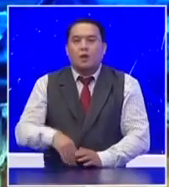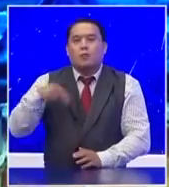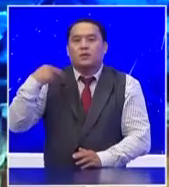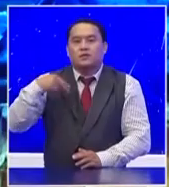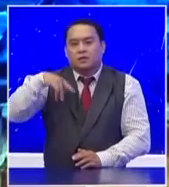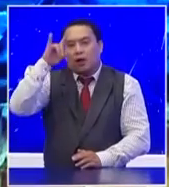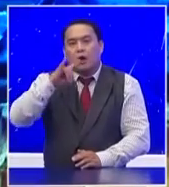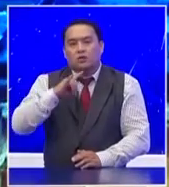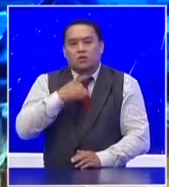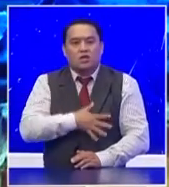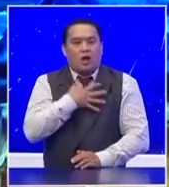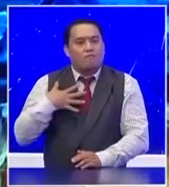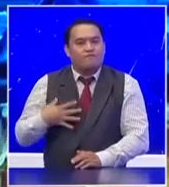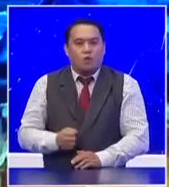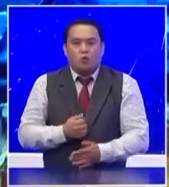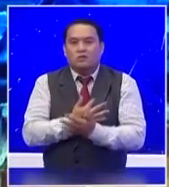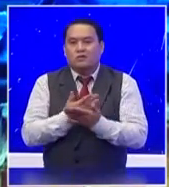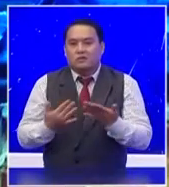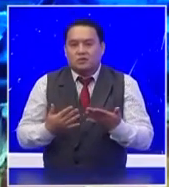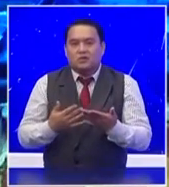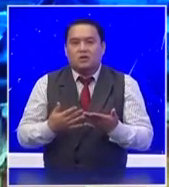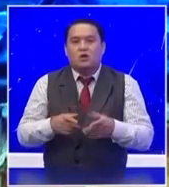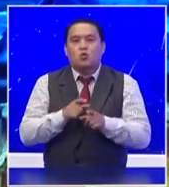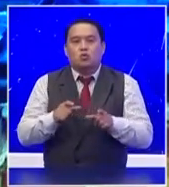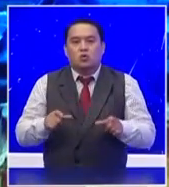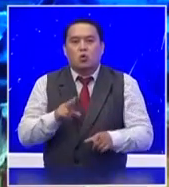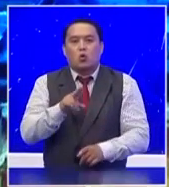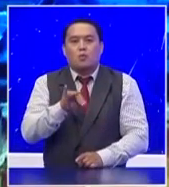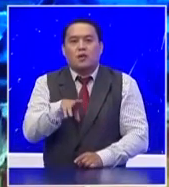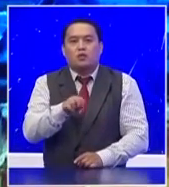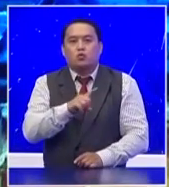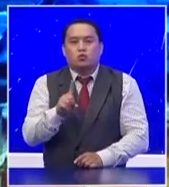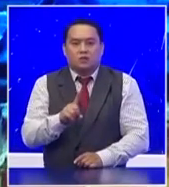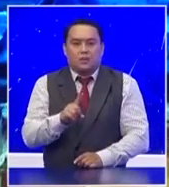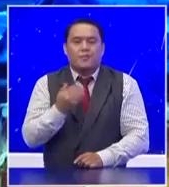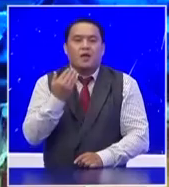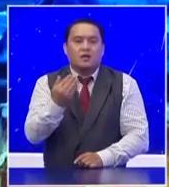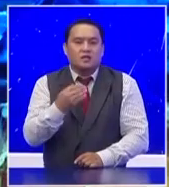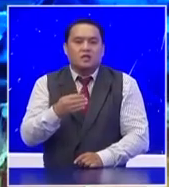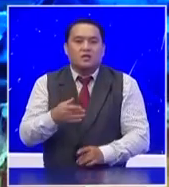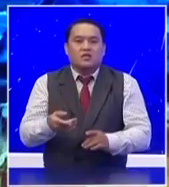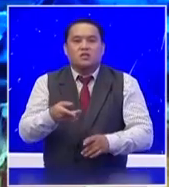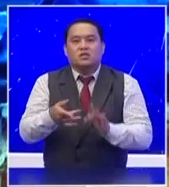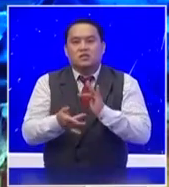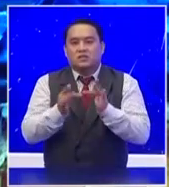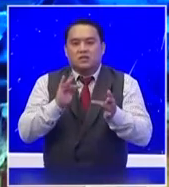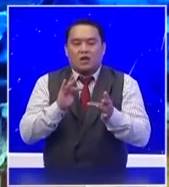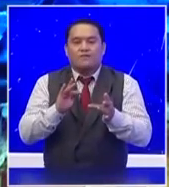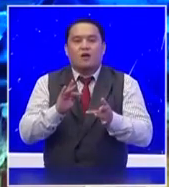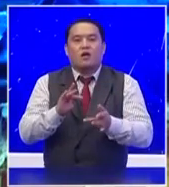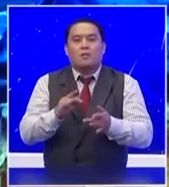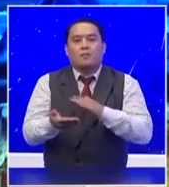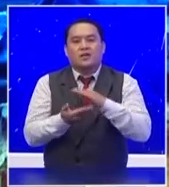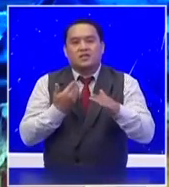Касым-Жомарт Токаев выразил недовольство поведению некоторых несознательных граждан на озере Кубейтуз. На своей странице в социальных сетях он